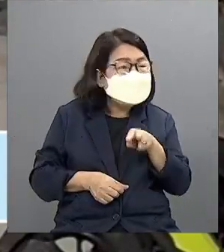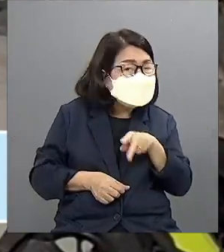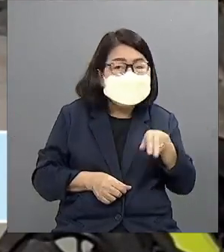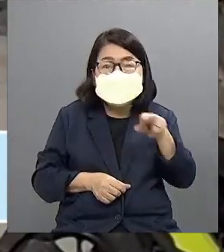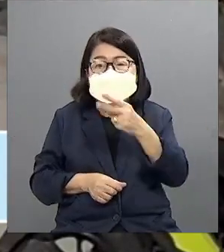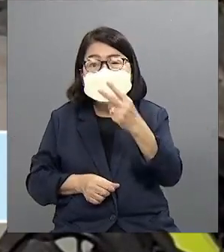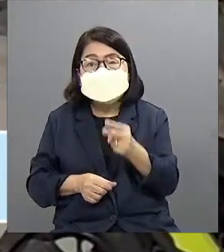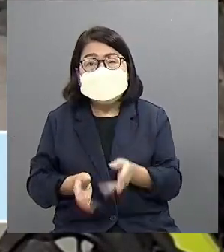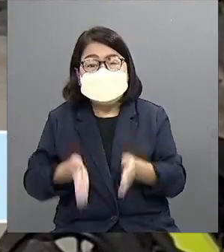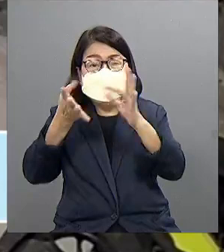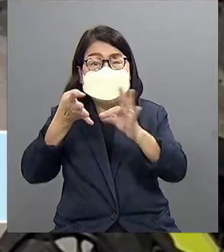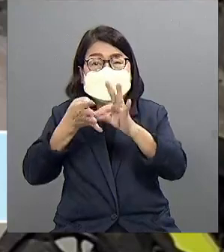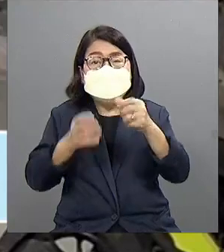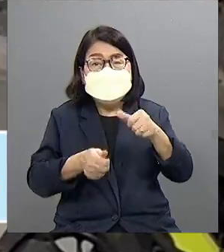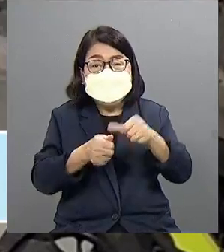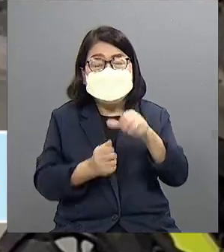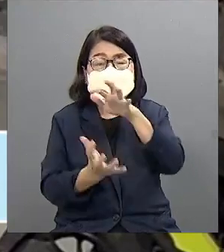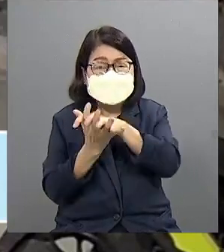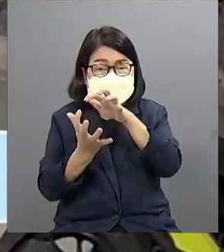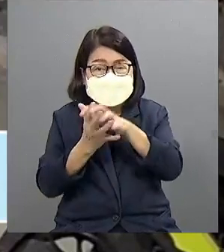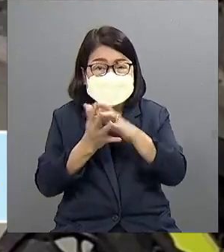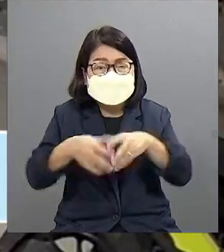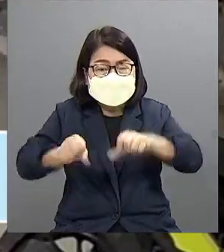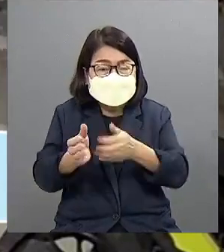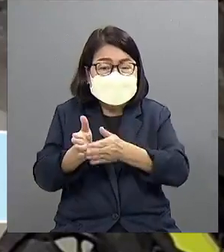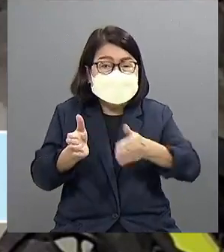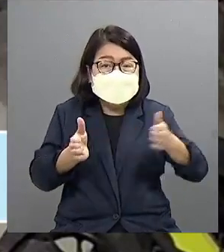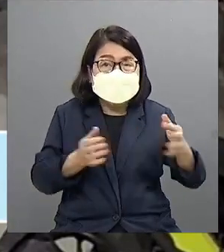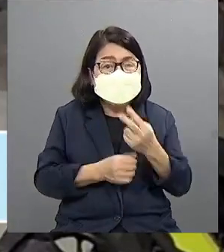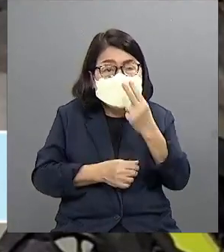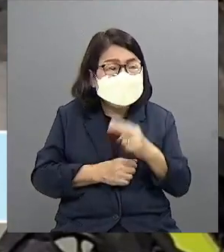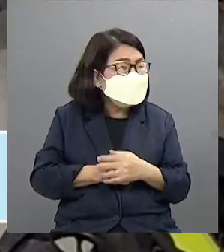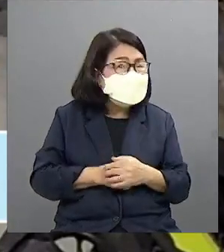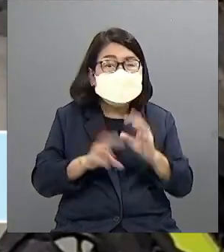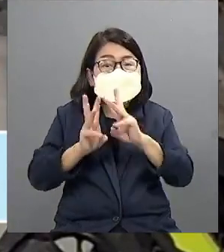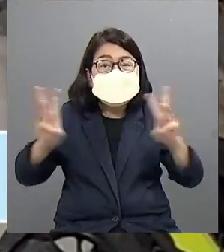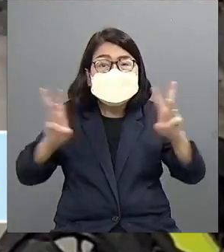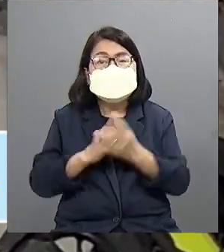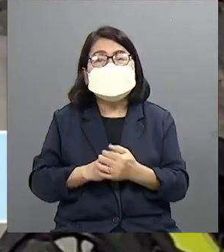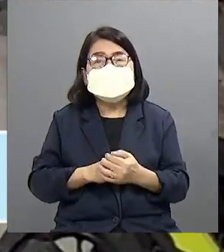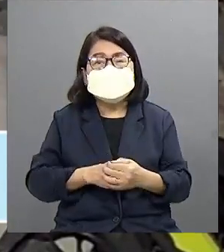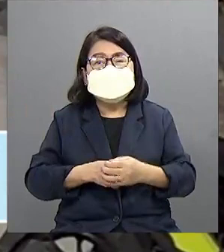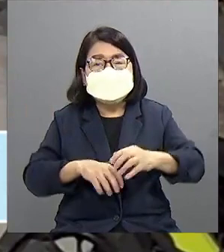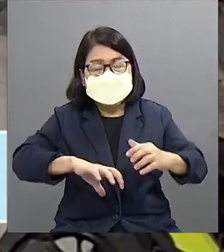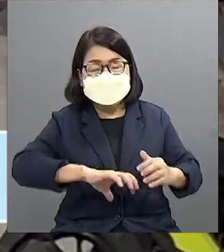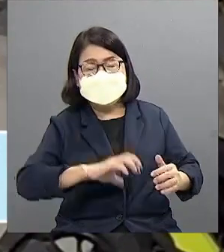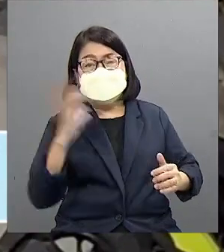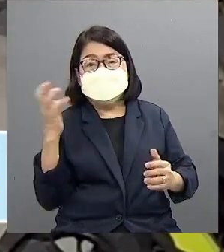ลบางปูนะอยู่สมุทรปราการค่ะไปใช้อุปกรณ์งัดแงะเบาะรถจักรยานยนต์ที่จ